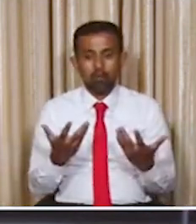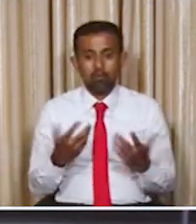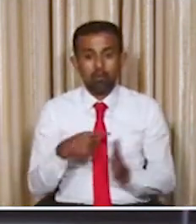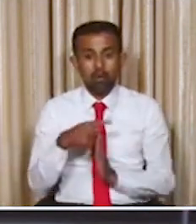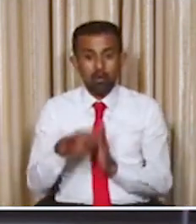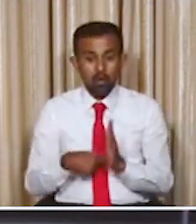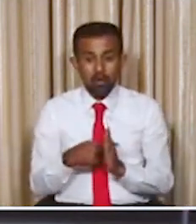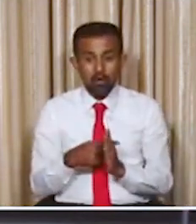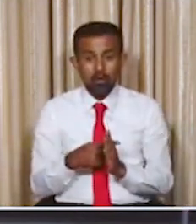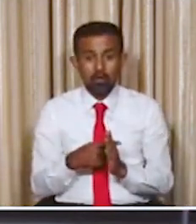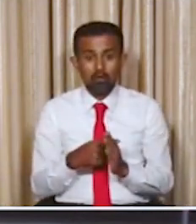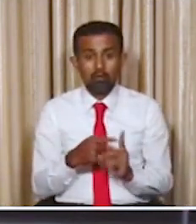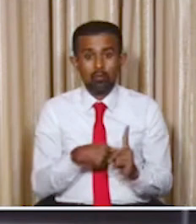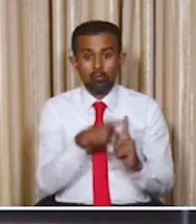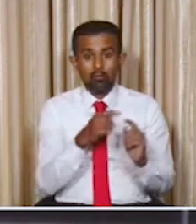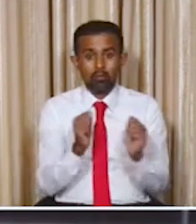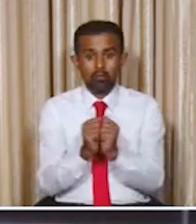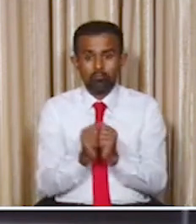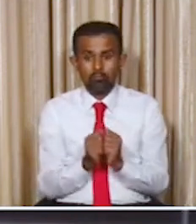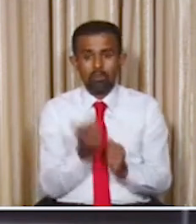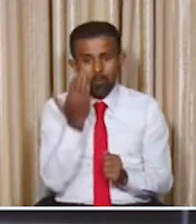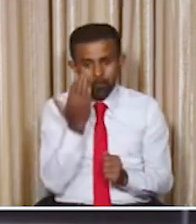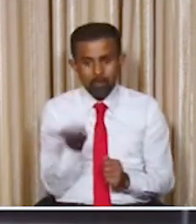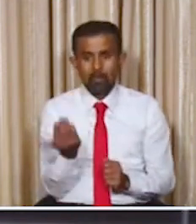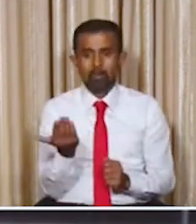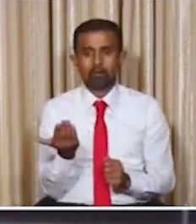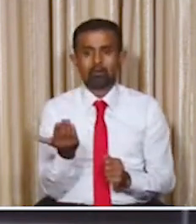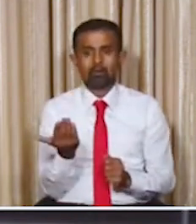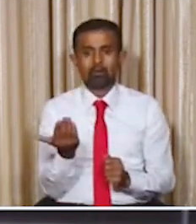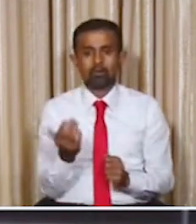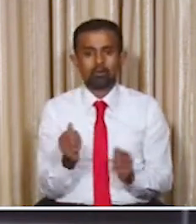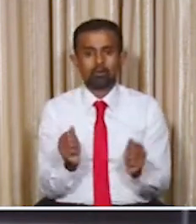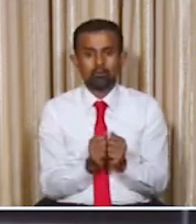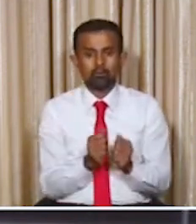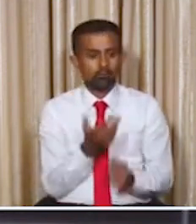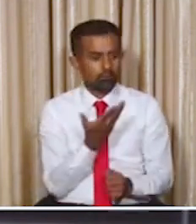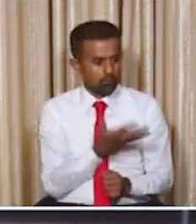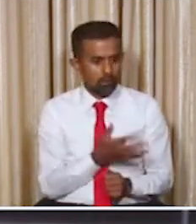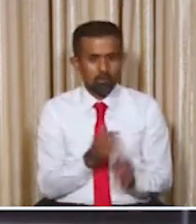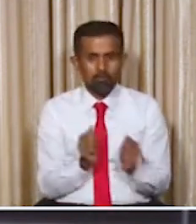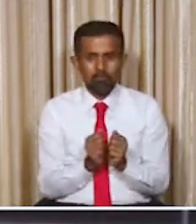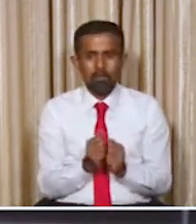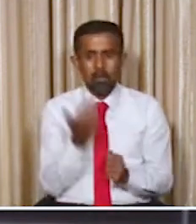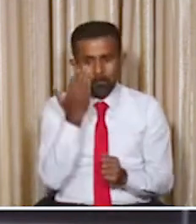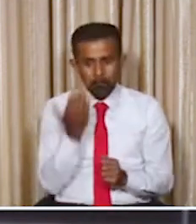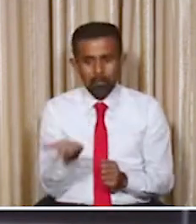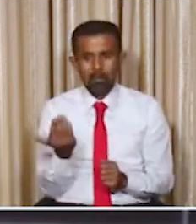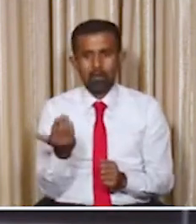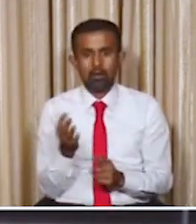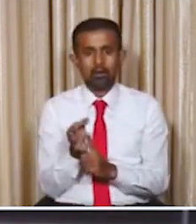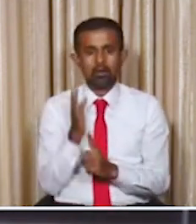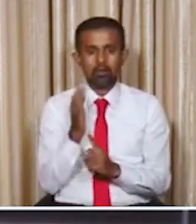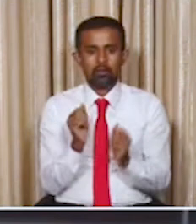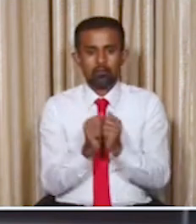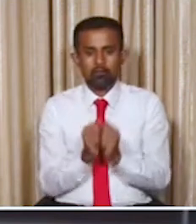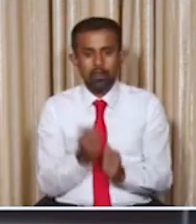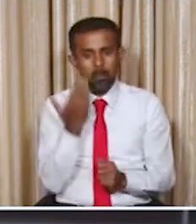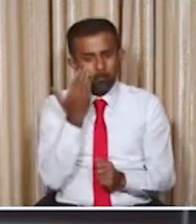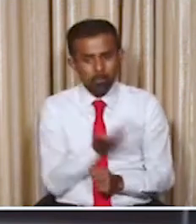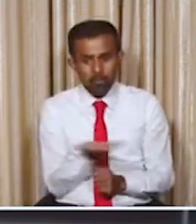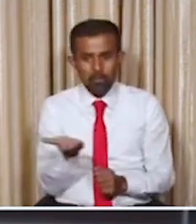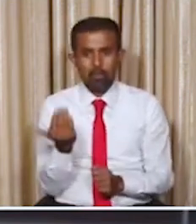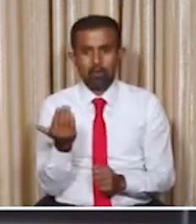rate me karana samvardhane tikak pennanda. Mee kerala tiyana weda tikak pennanda rate garu janadhipathithuma karana weda kotasak